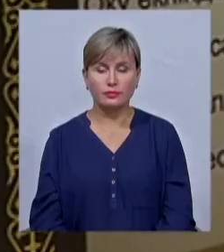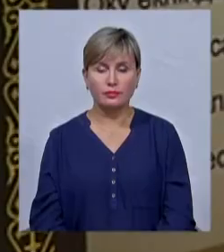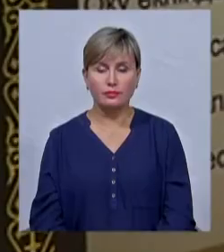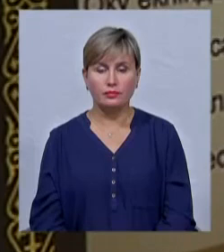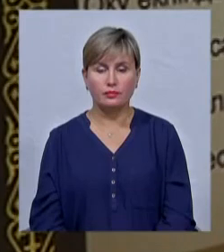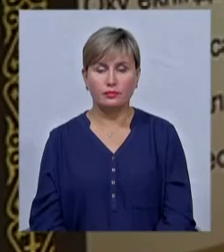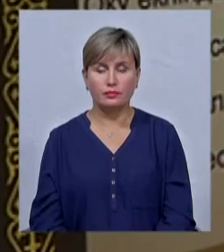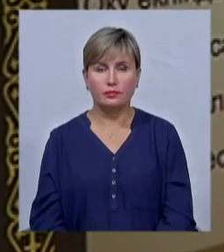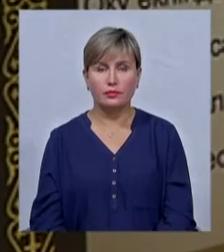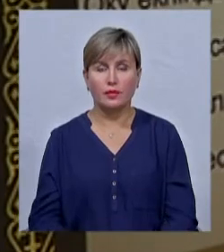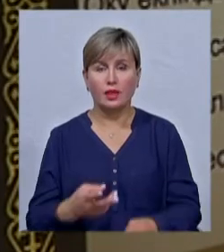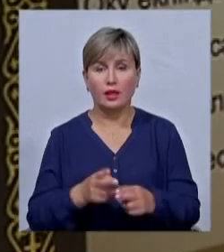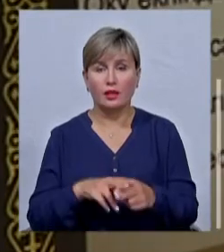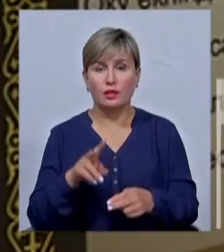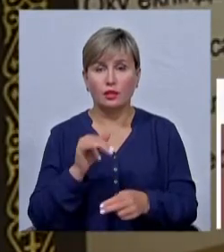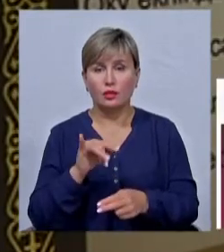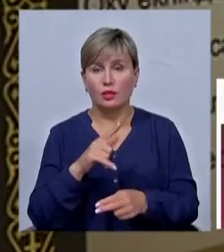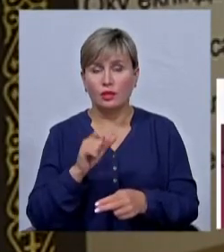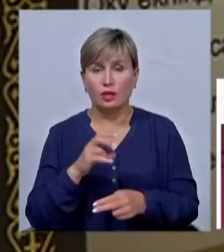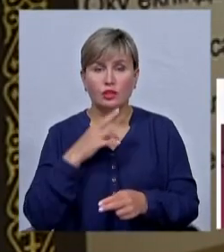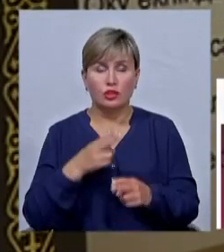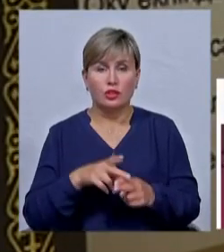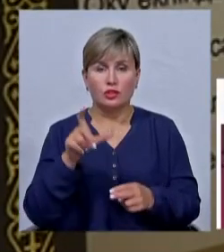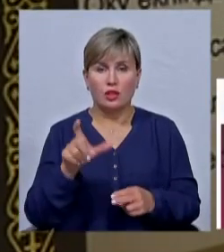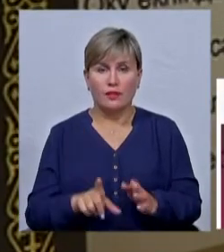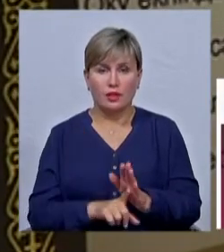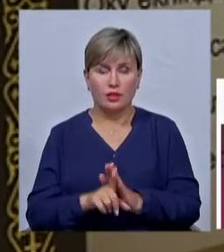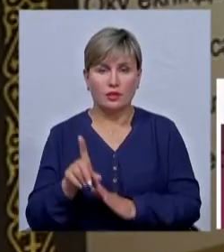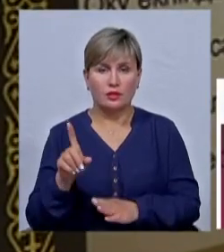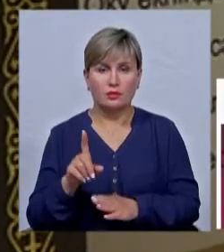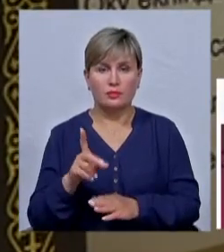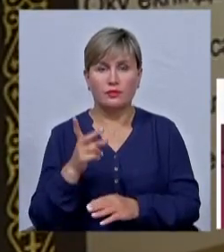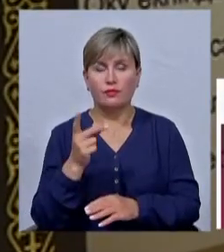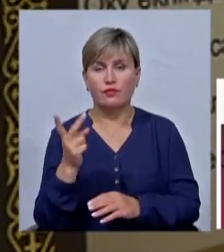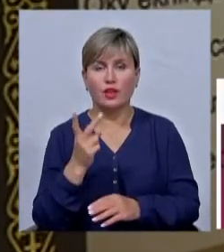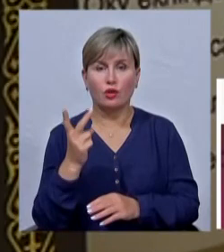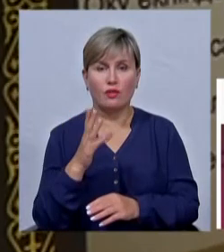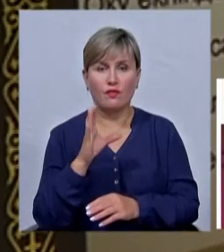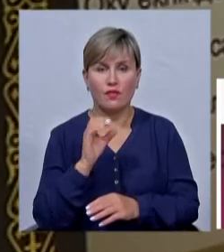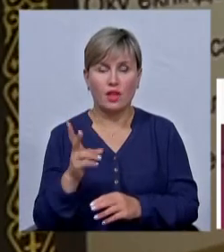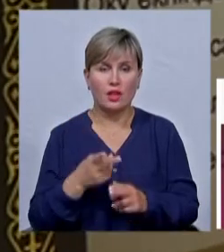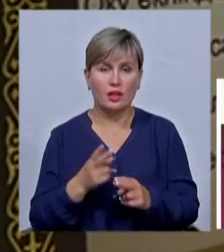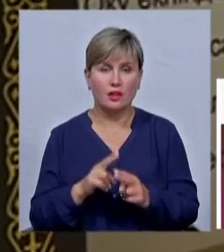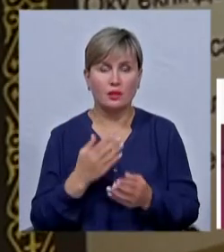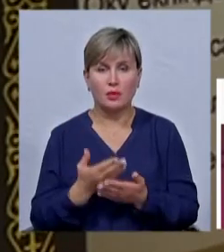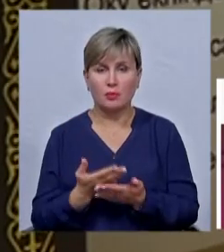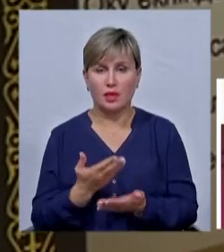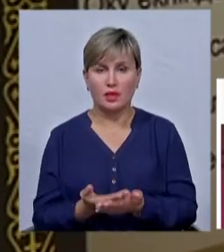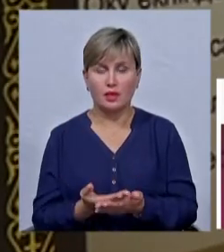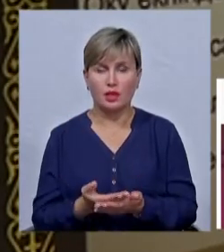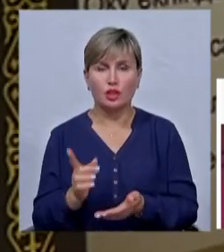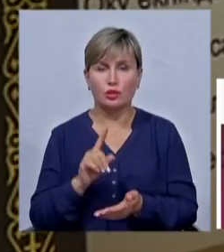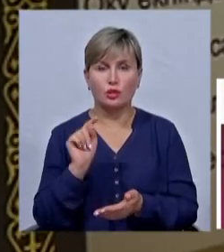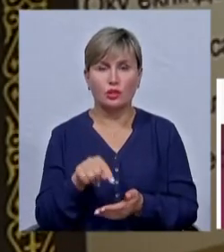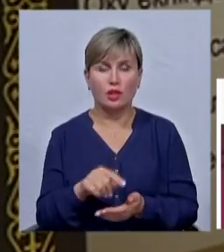этих кругами оказаться железного века начинаются со второго века это предполагаемое что